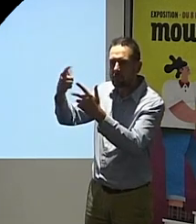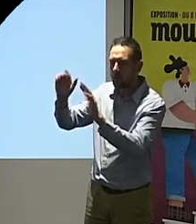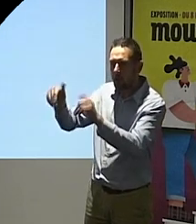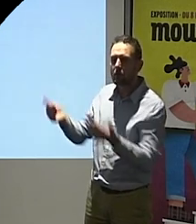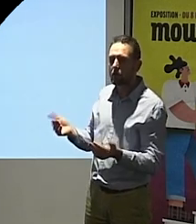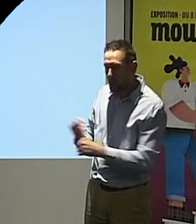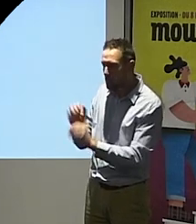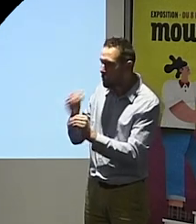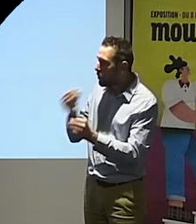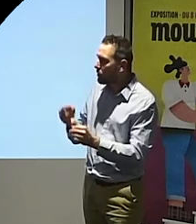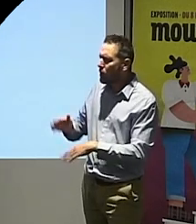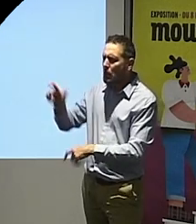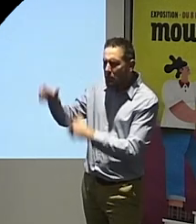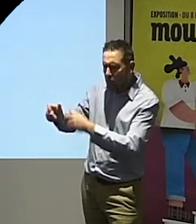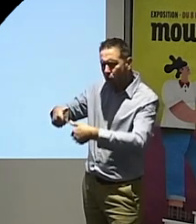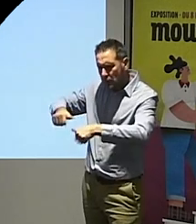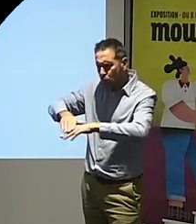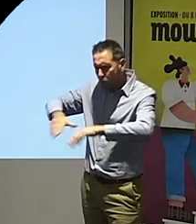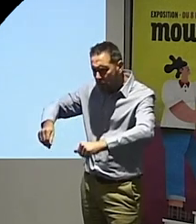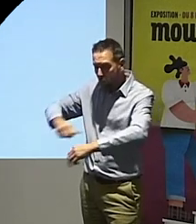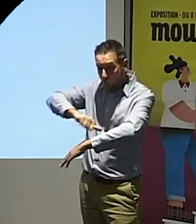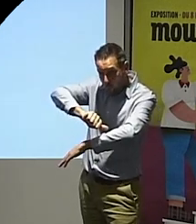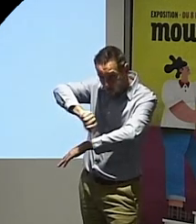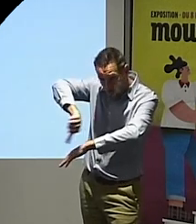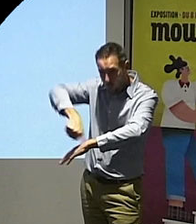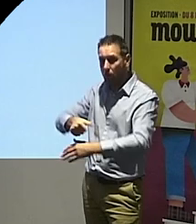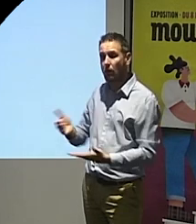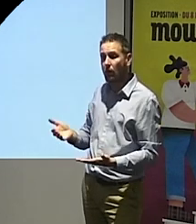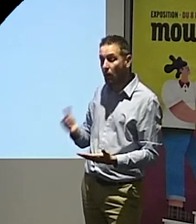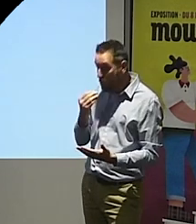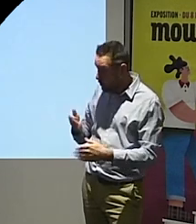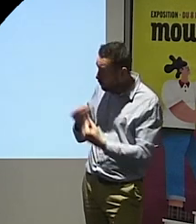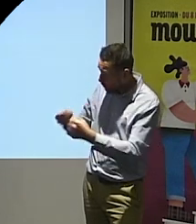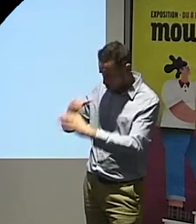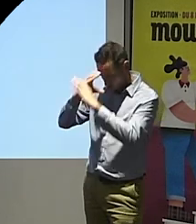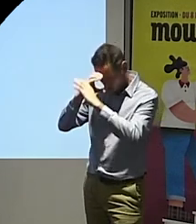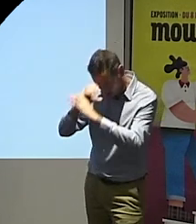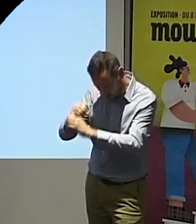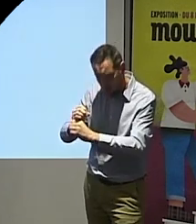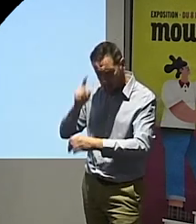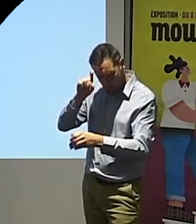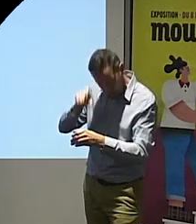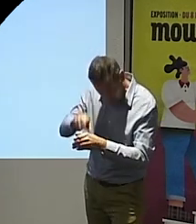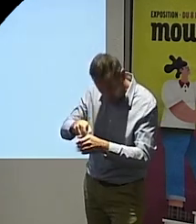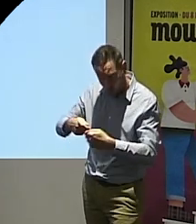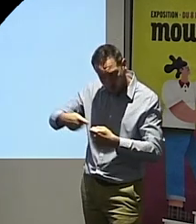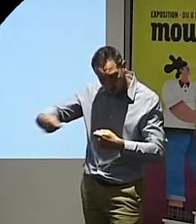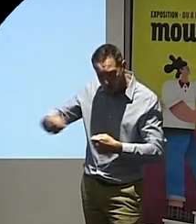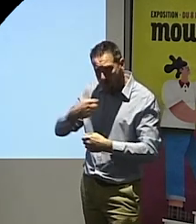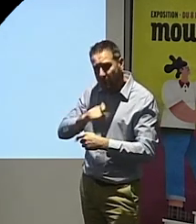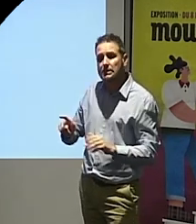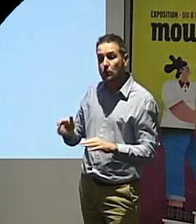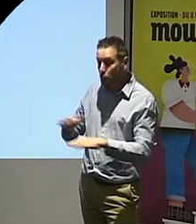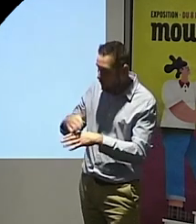de rester pratiquement une heure sans sortir. Ce qui est parfois difficile, d'être concentré quand même pratiquement pendant toute